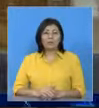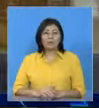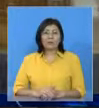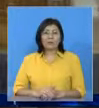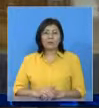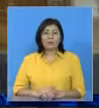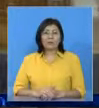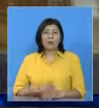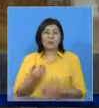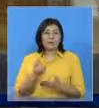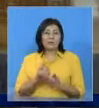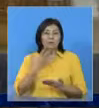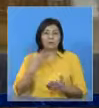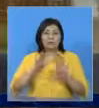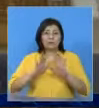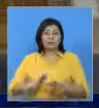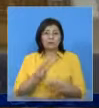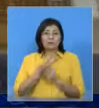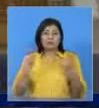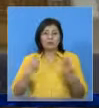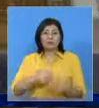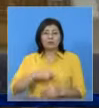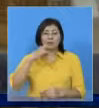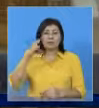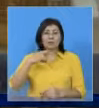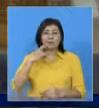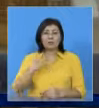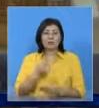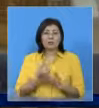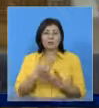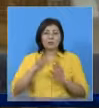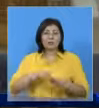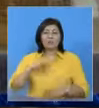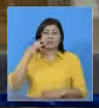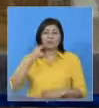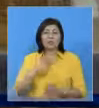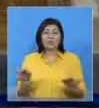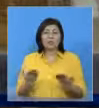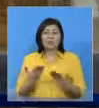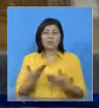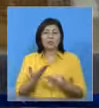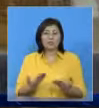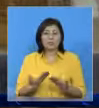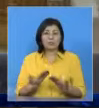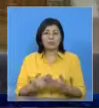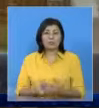Это сакральные места Казахстана. Сакральные места Казахстана, которые в данный момент